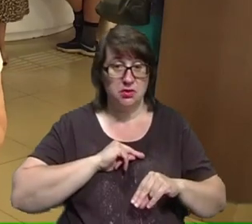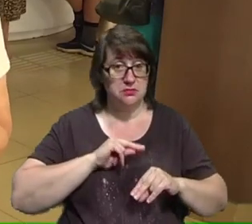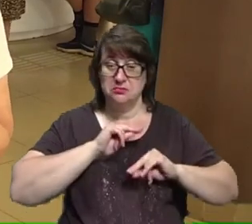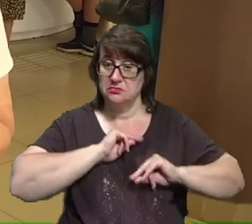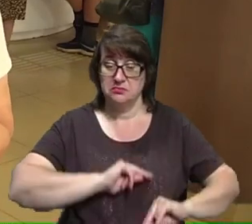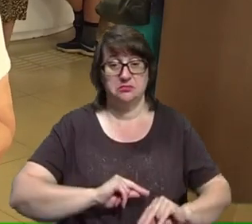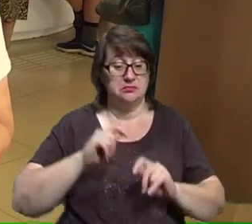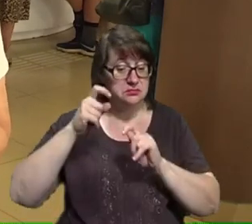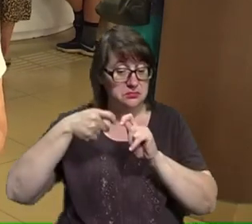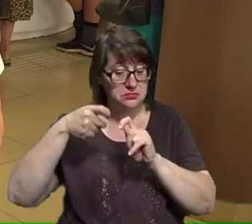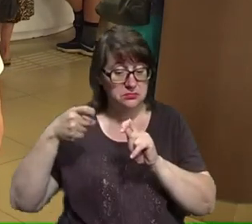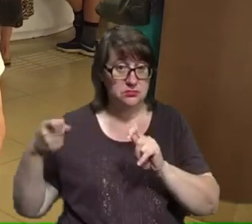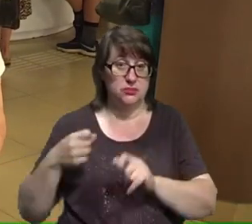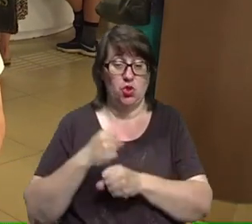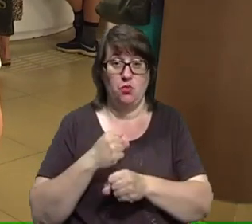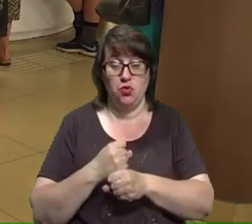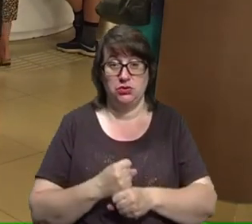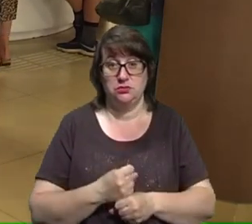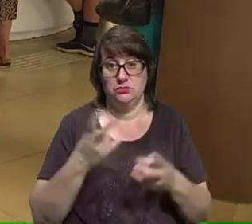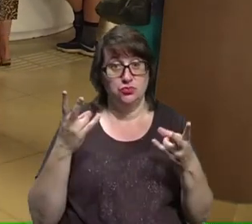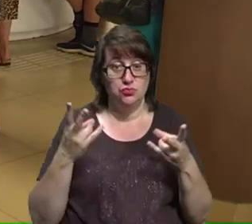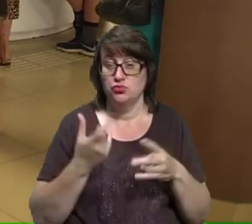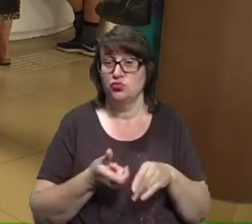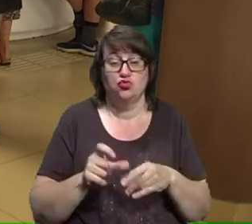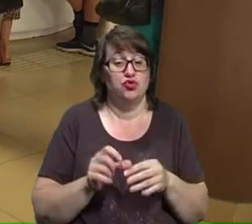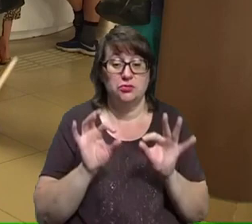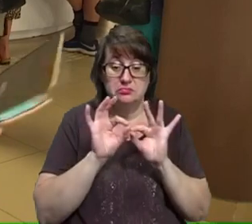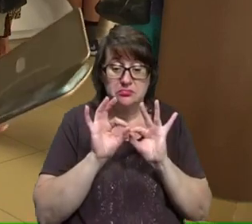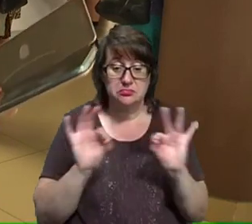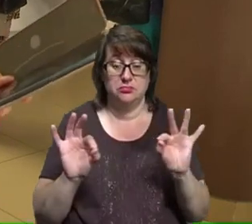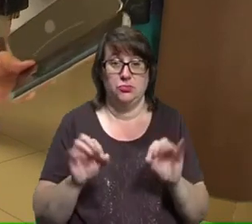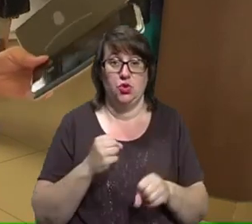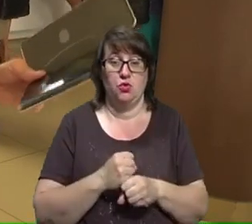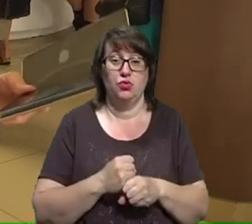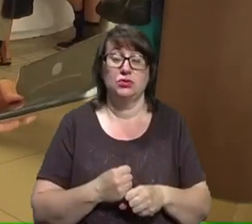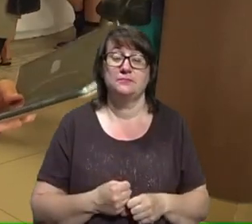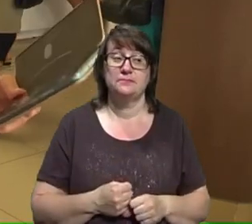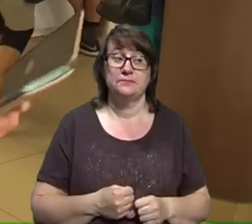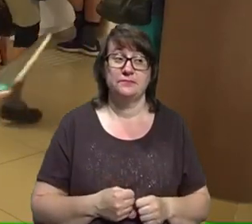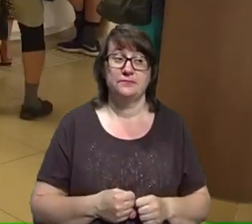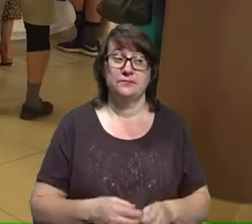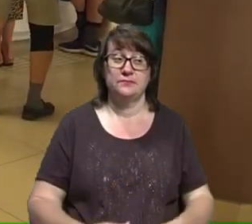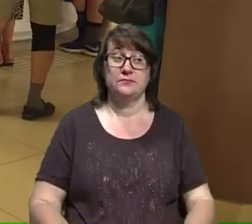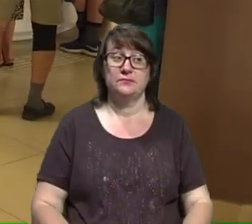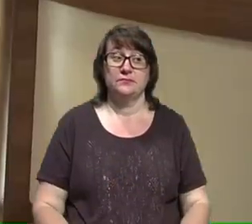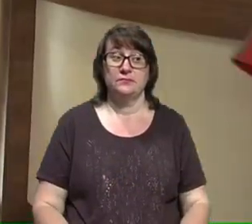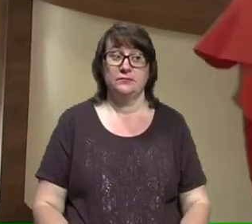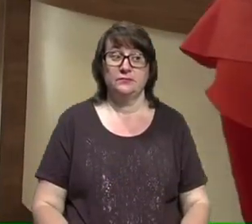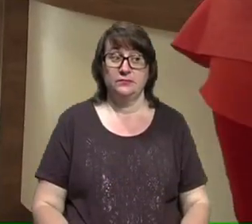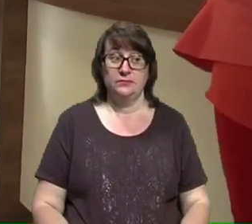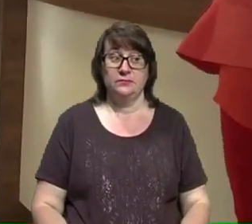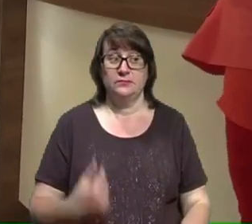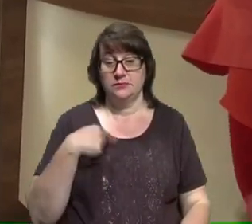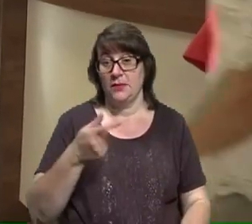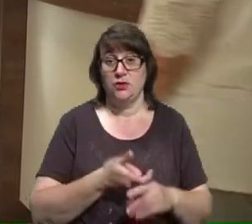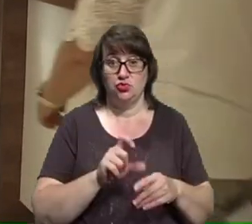дуже... Дуже тонка робота, дуже. От. Ну, мені дуже подобається. Я працюю